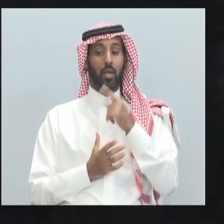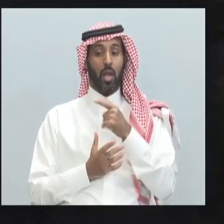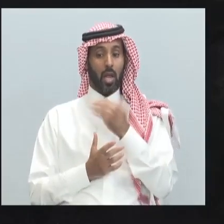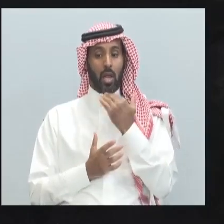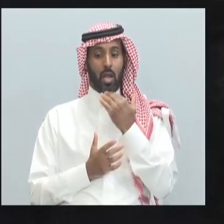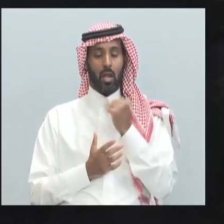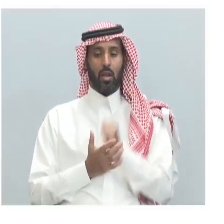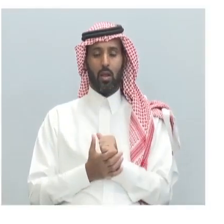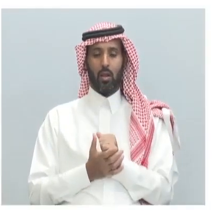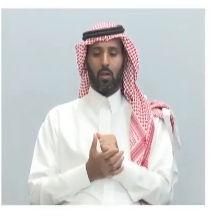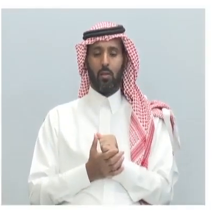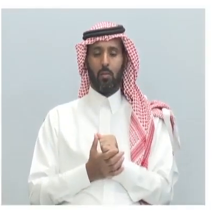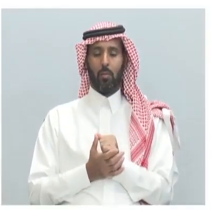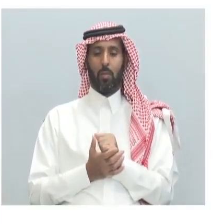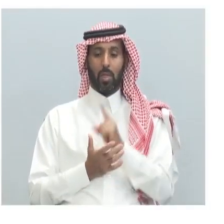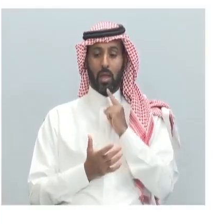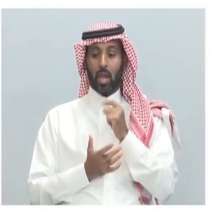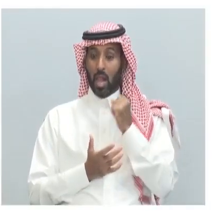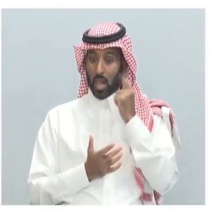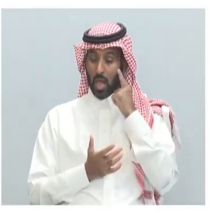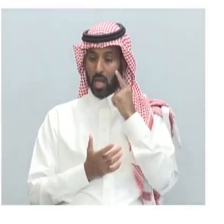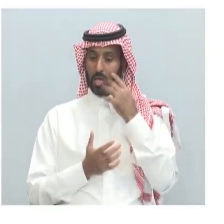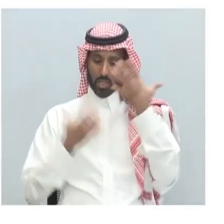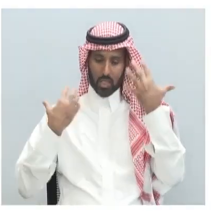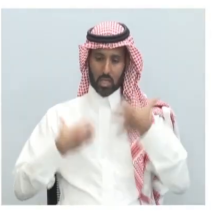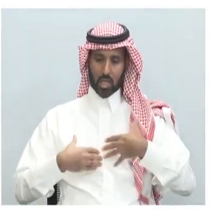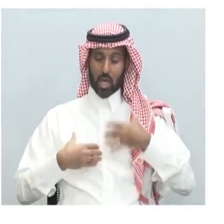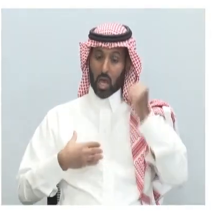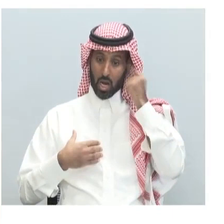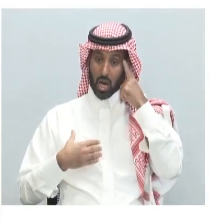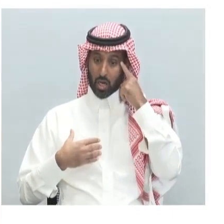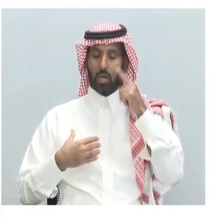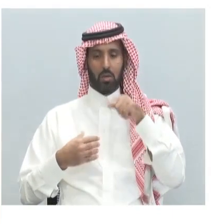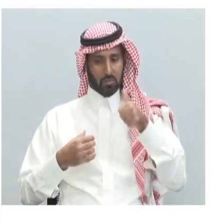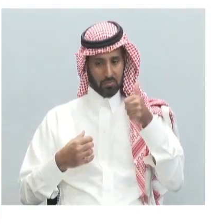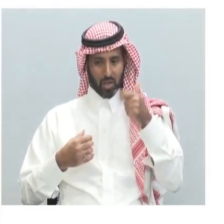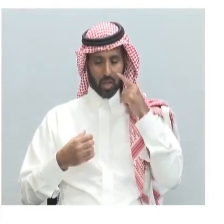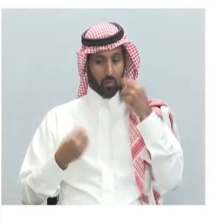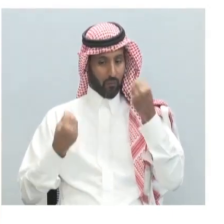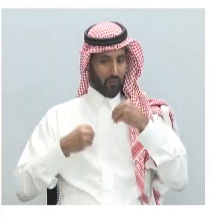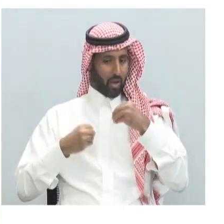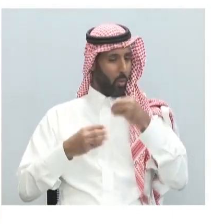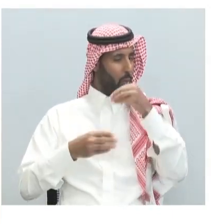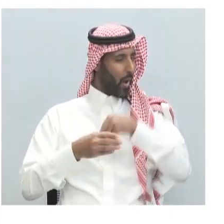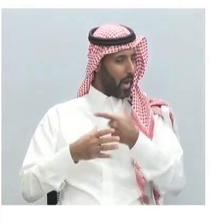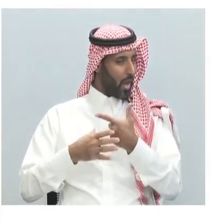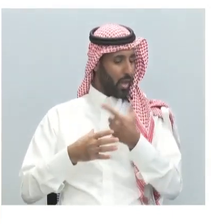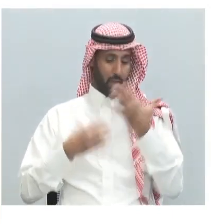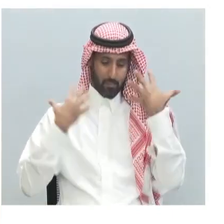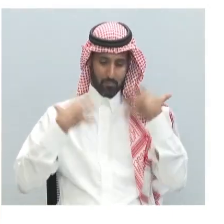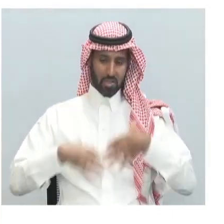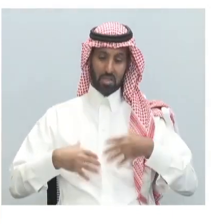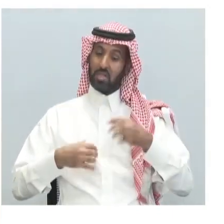a sentence says what? الجسم العقل السليم في الجسم السليم. This is the